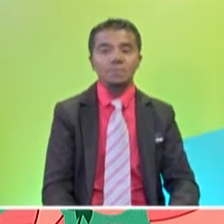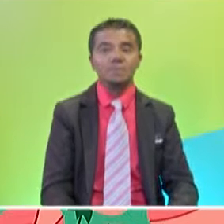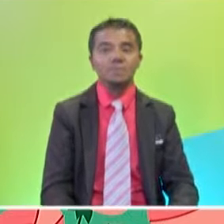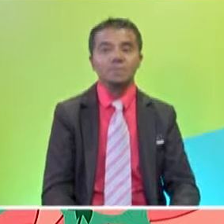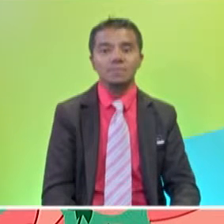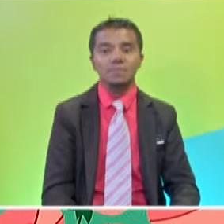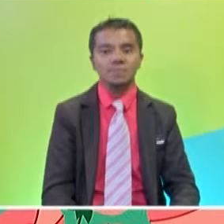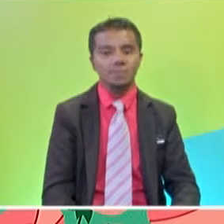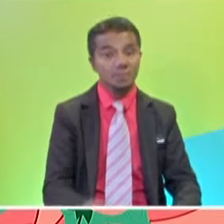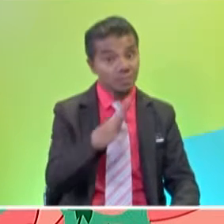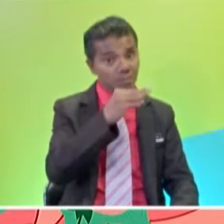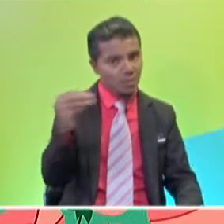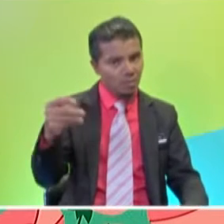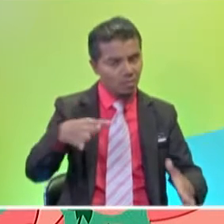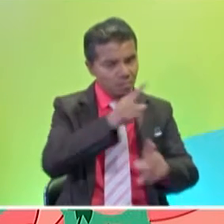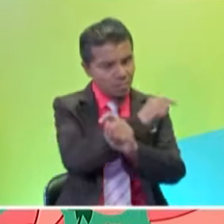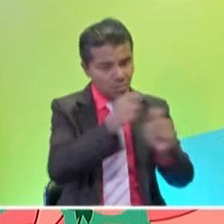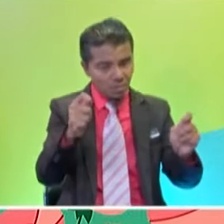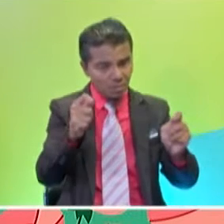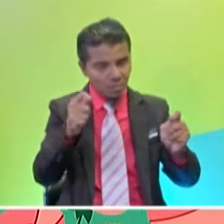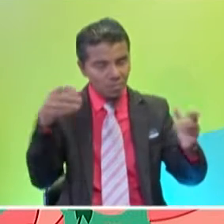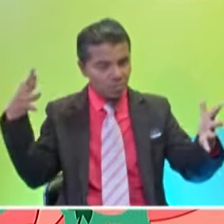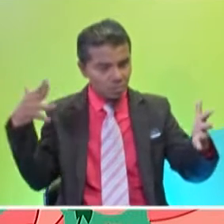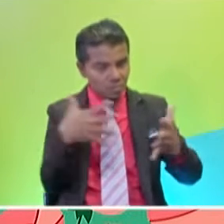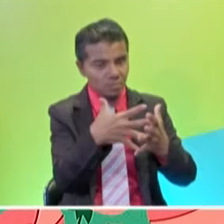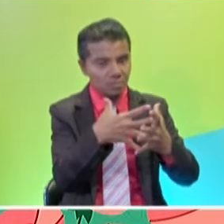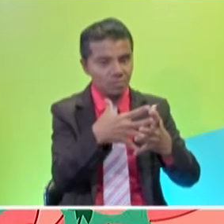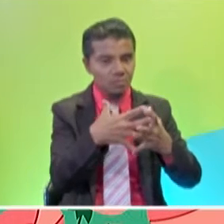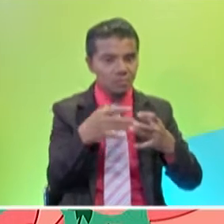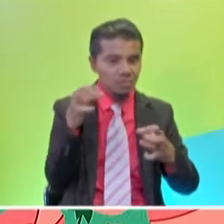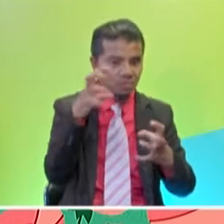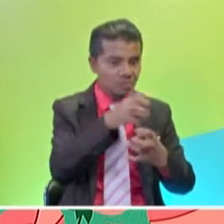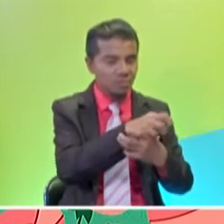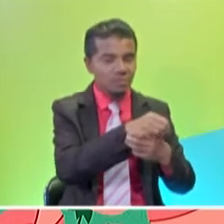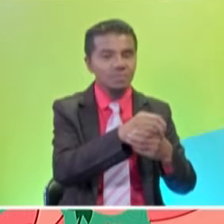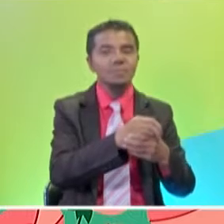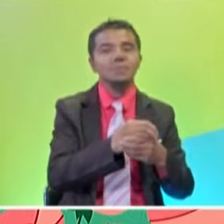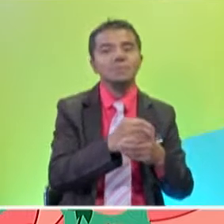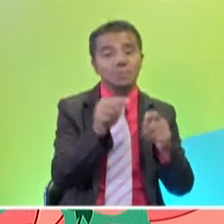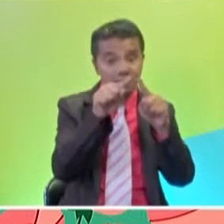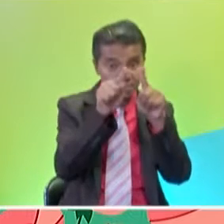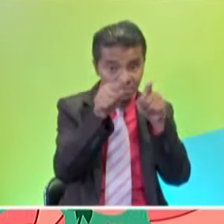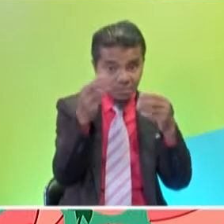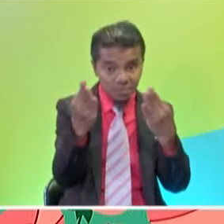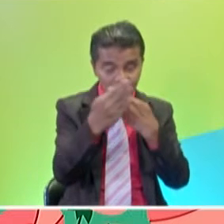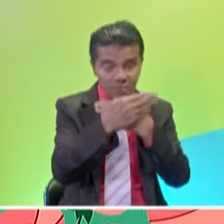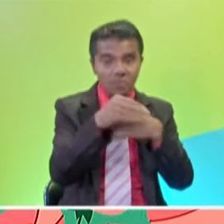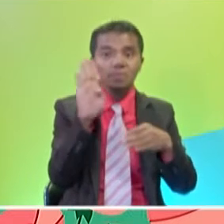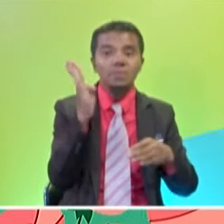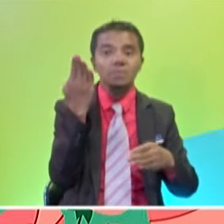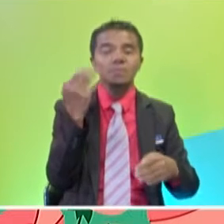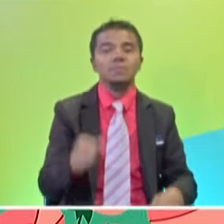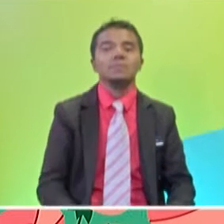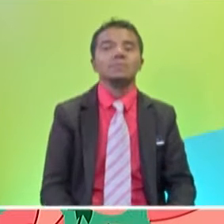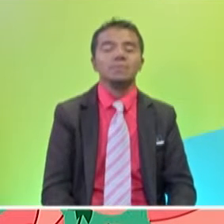tidak diserang kulat atau rosak. Okey. Dan bentuknya normal. Di hadapan saya ni ada biji